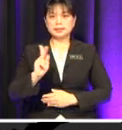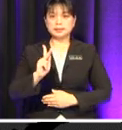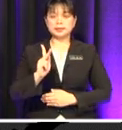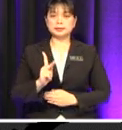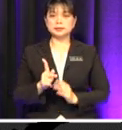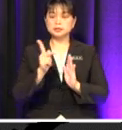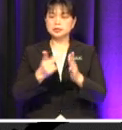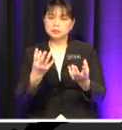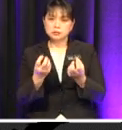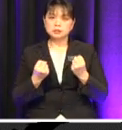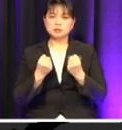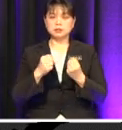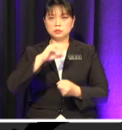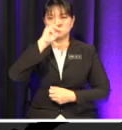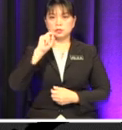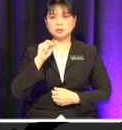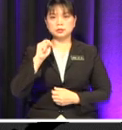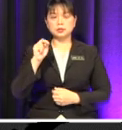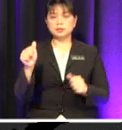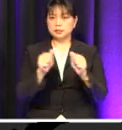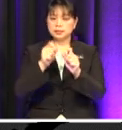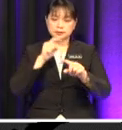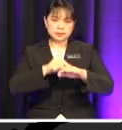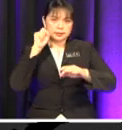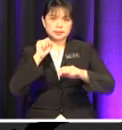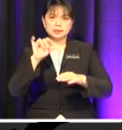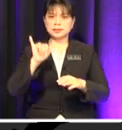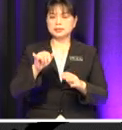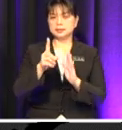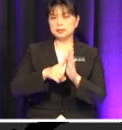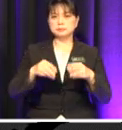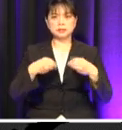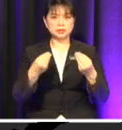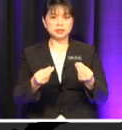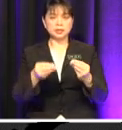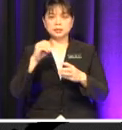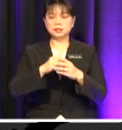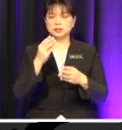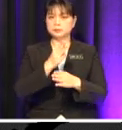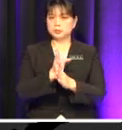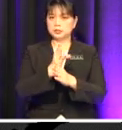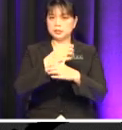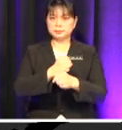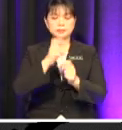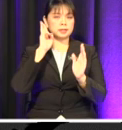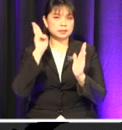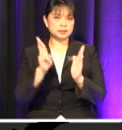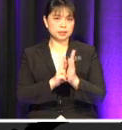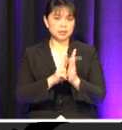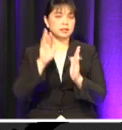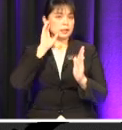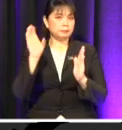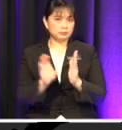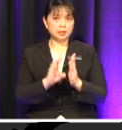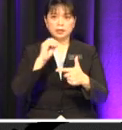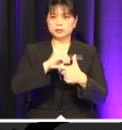kaitkan kehendakalan dengan rangsangan yang diberi Oke sama ada dalam bentuk rajah tadi ataupun foto ataupun jadwal